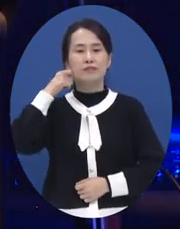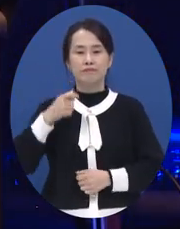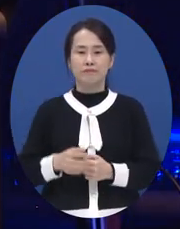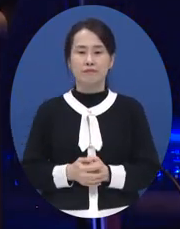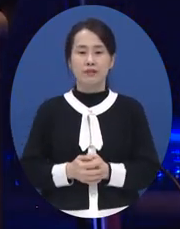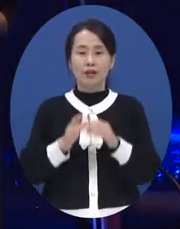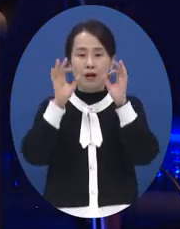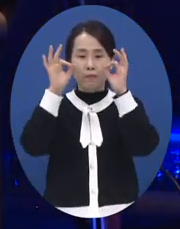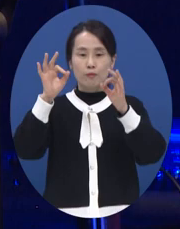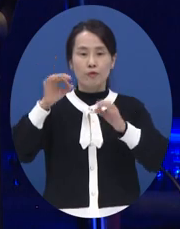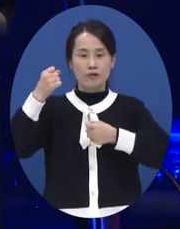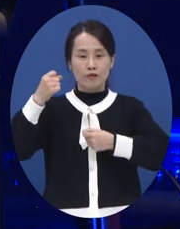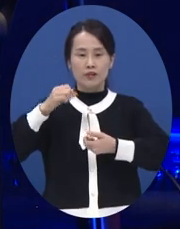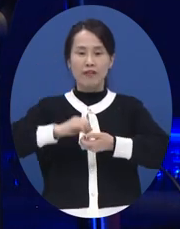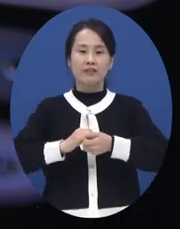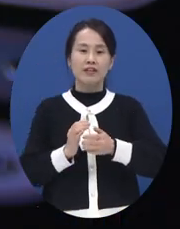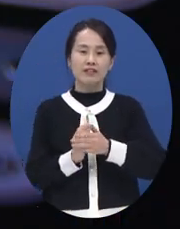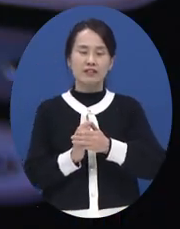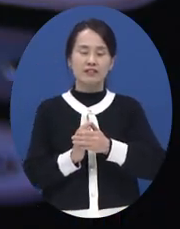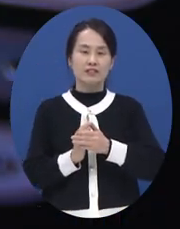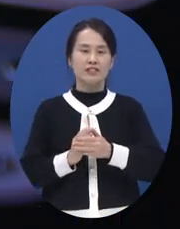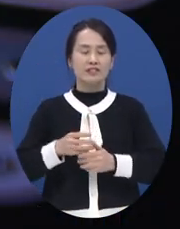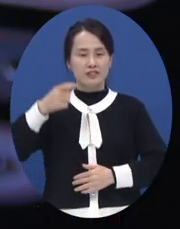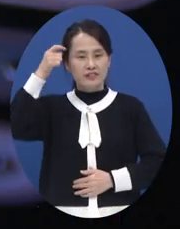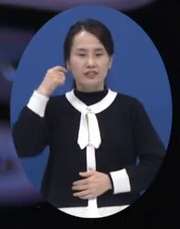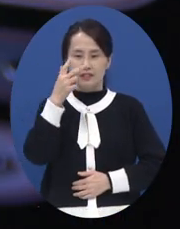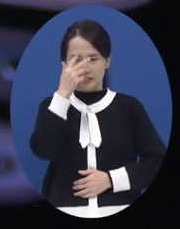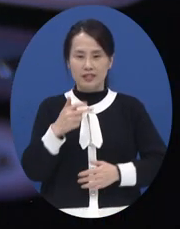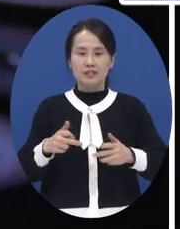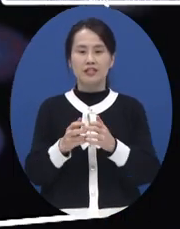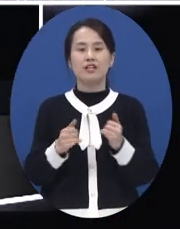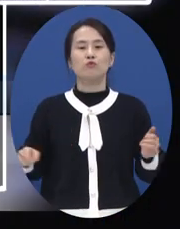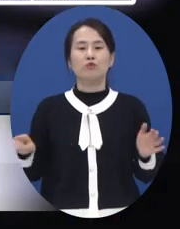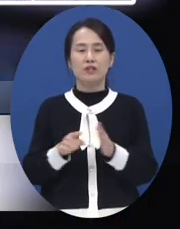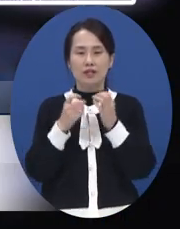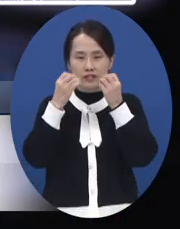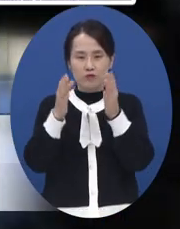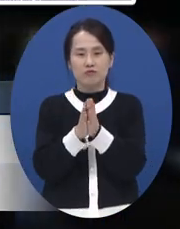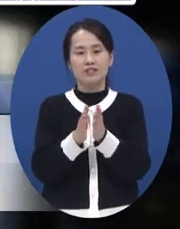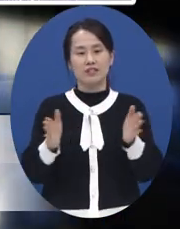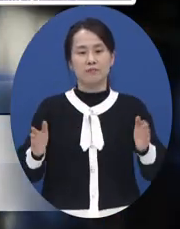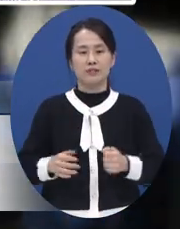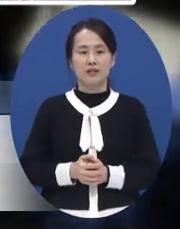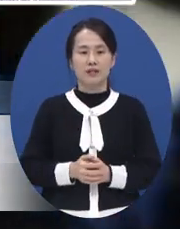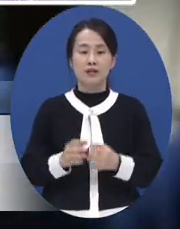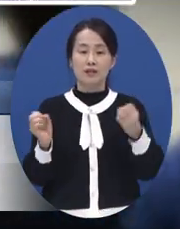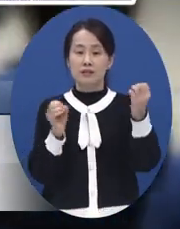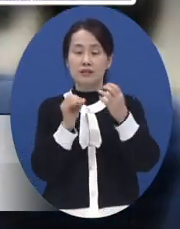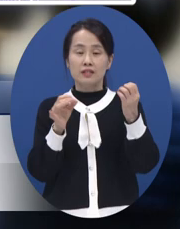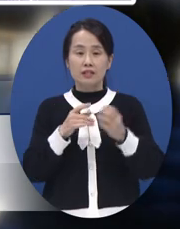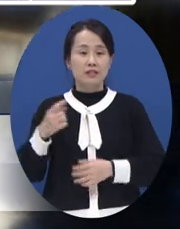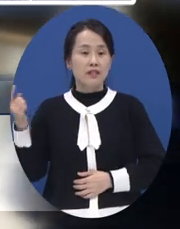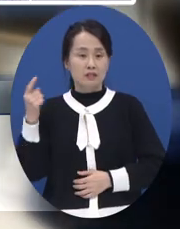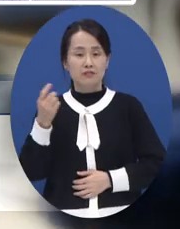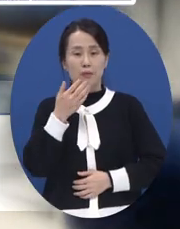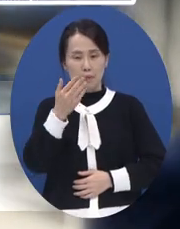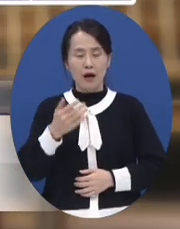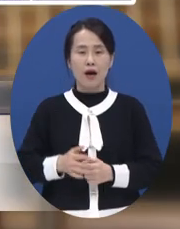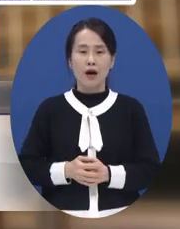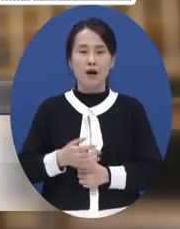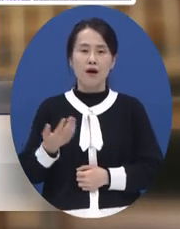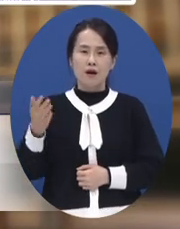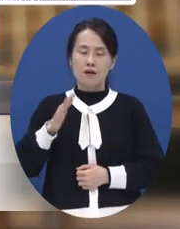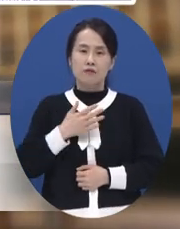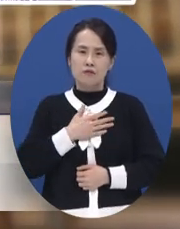보는 연극의 한계를 느낀 시각장애인을 위한 채로 시도입니다 배 4 라든지 이런 부분을 늦게 되면 드라마에서 볼 때 감정연기 나